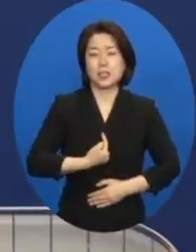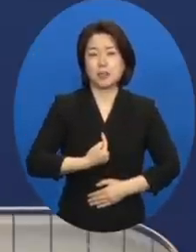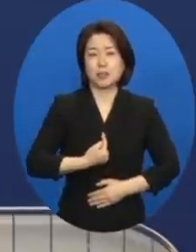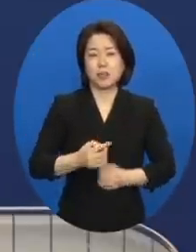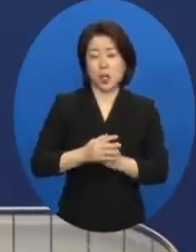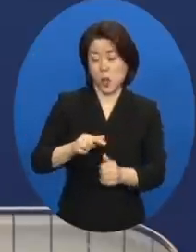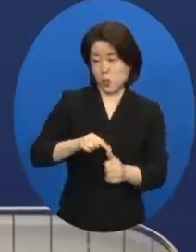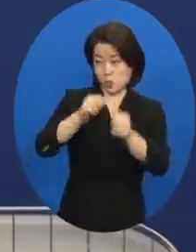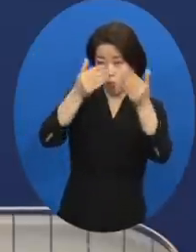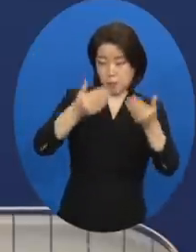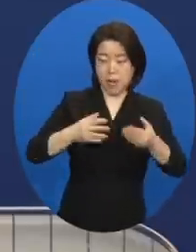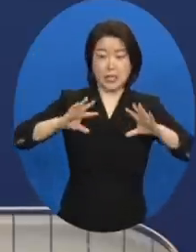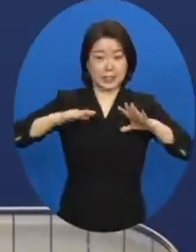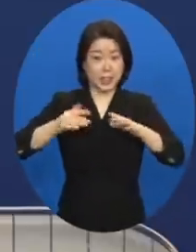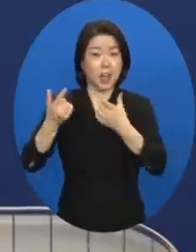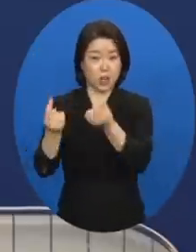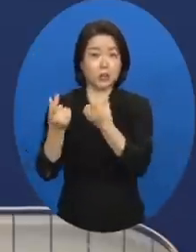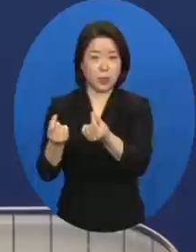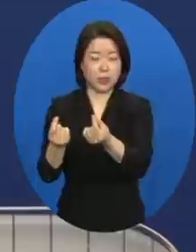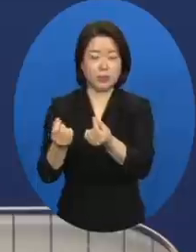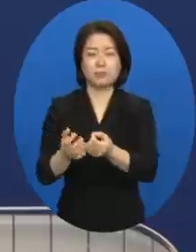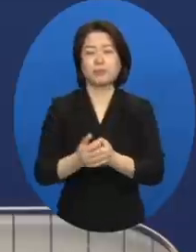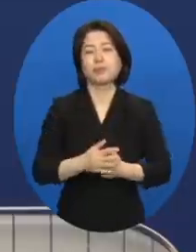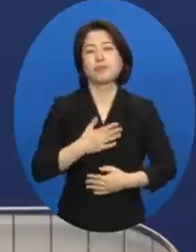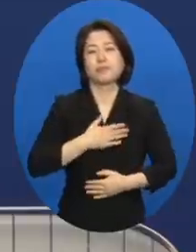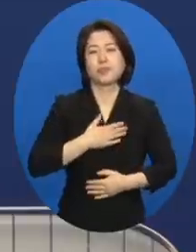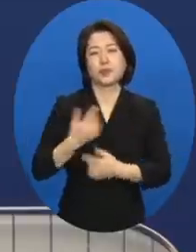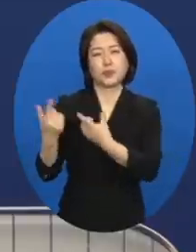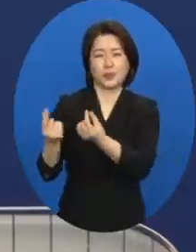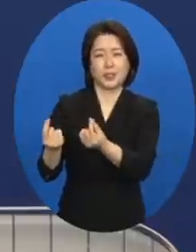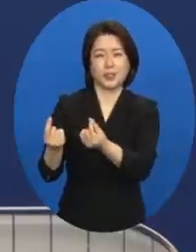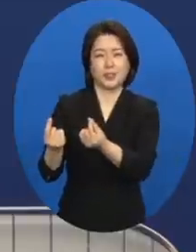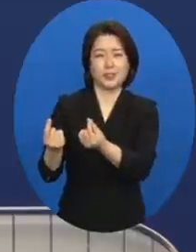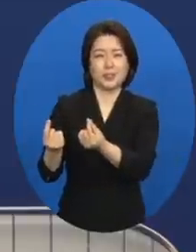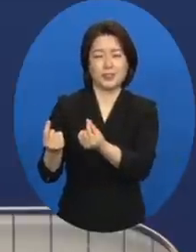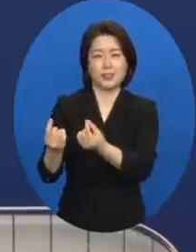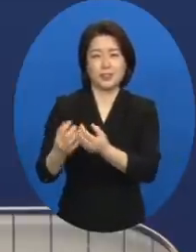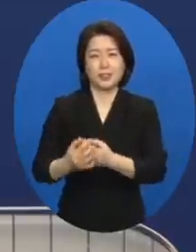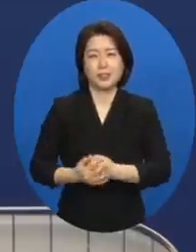구원받음을 자랑하듯이 저도 그랬습니다.